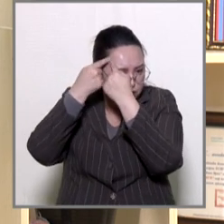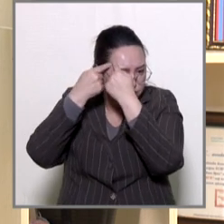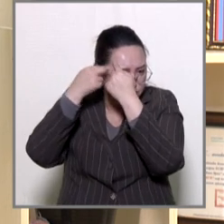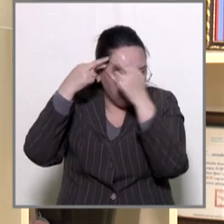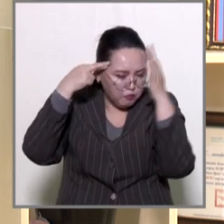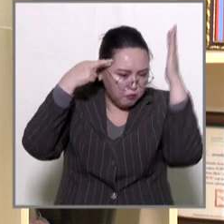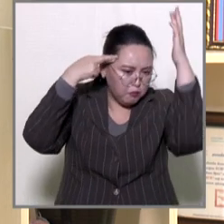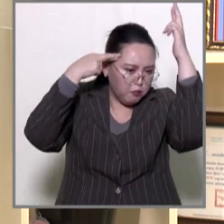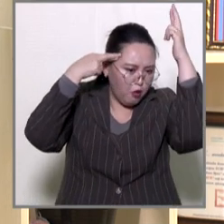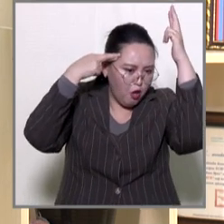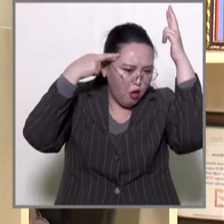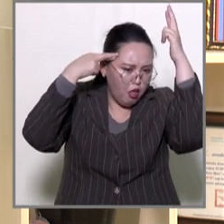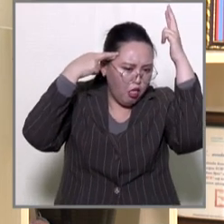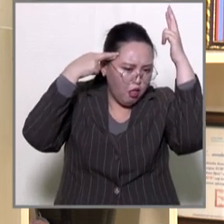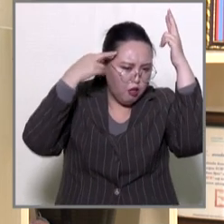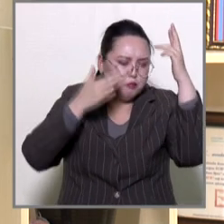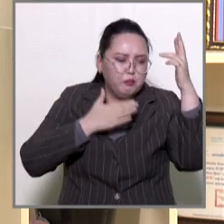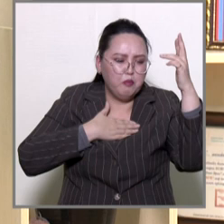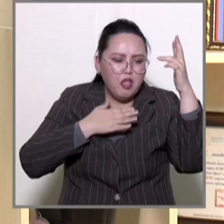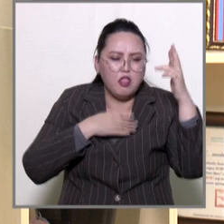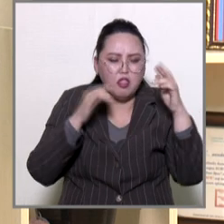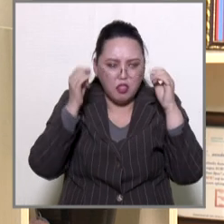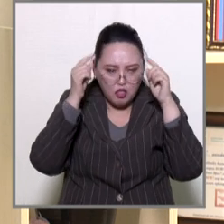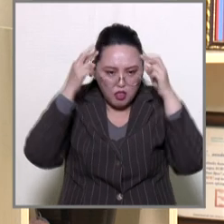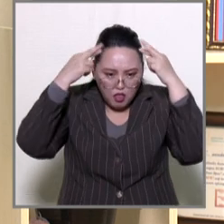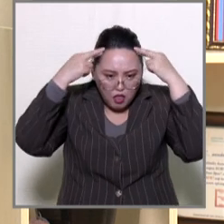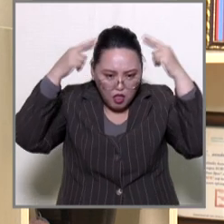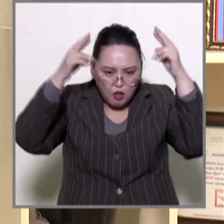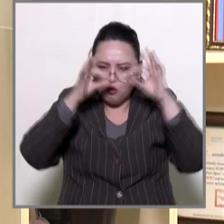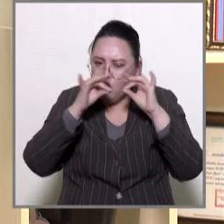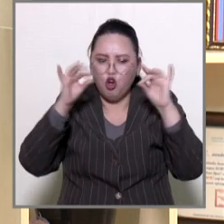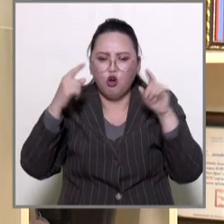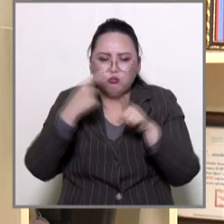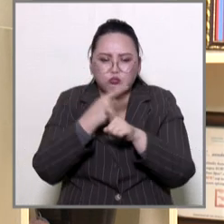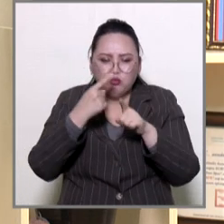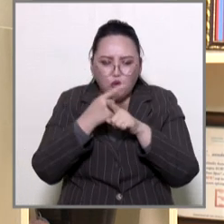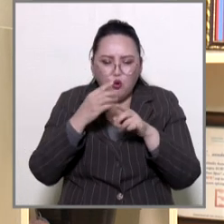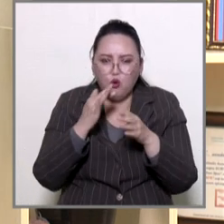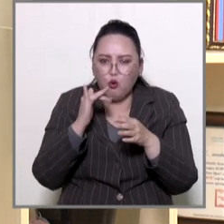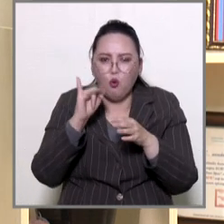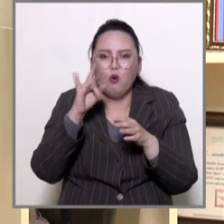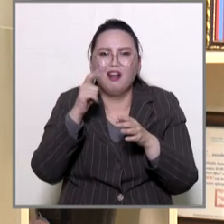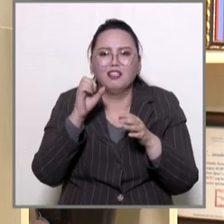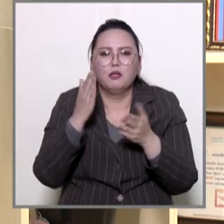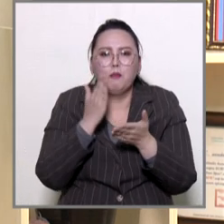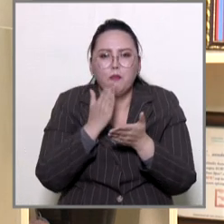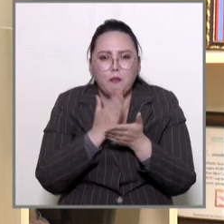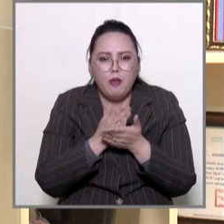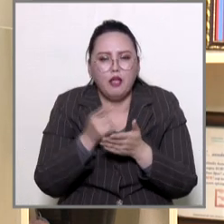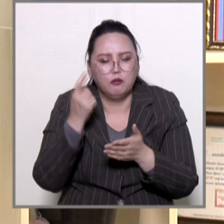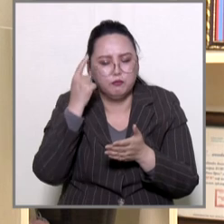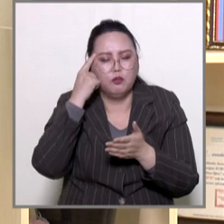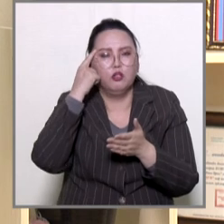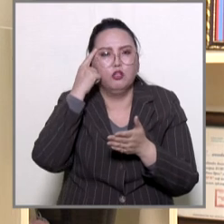мөчлөл миний эвэр буруу ургажээ гэсэн там томхон бодол зурсхийн орж ирээд үрд замгарх нь шувуу